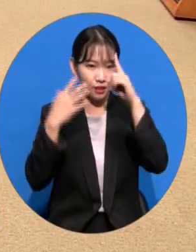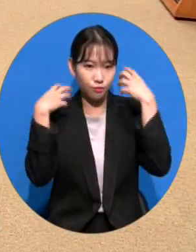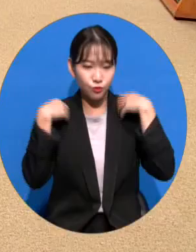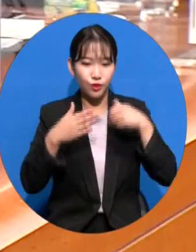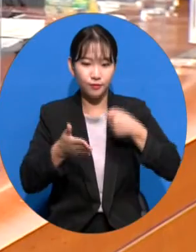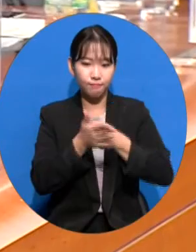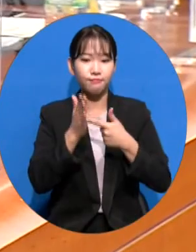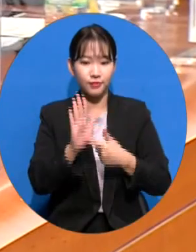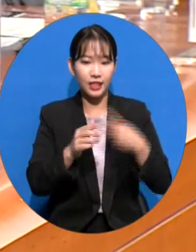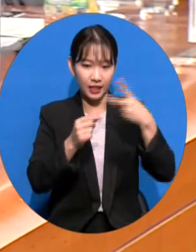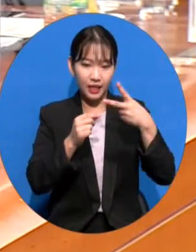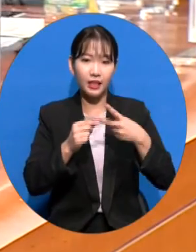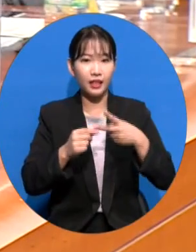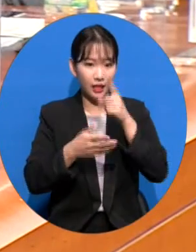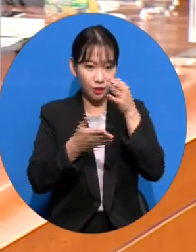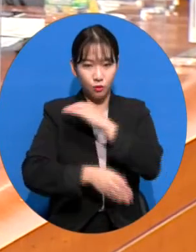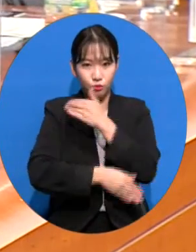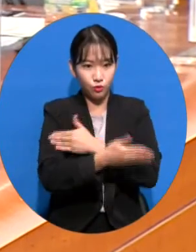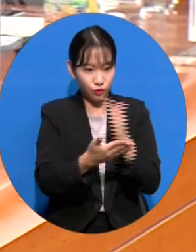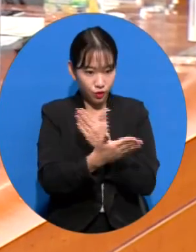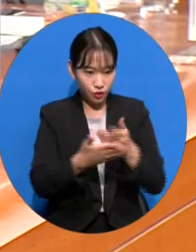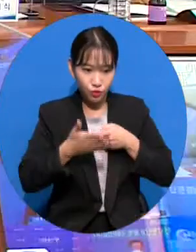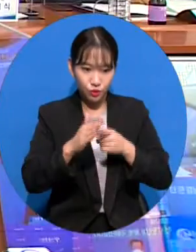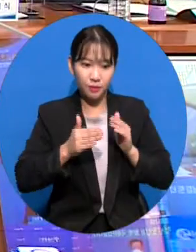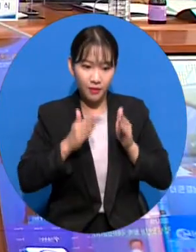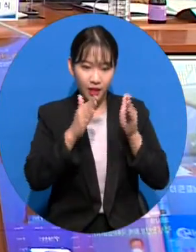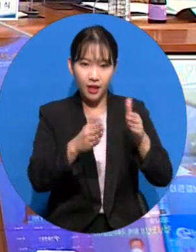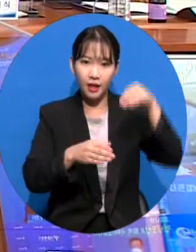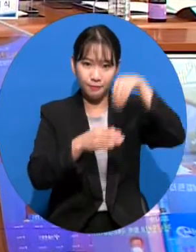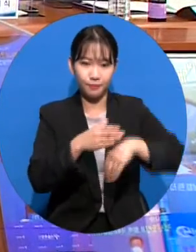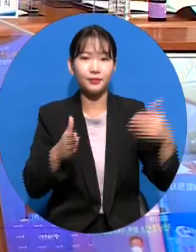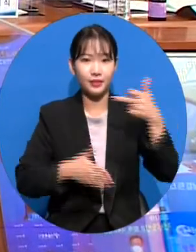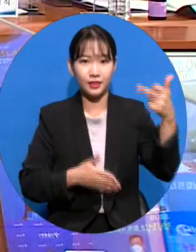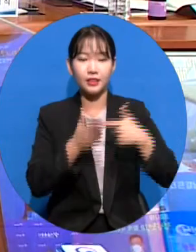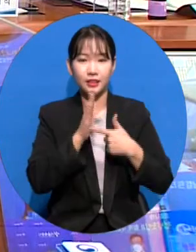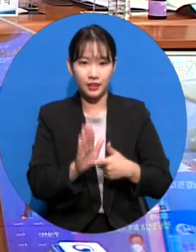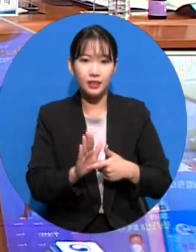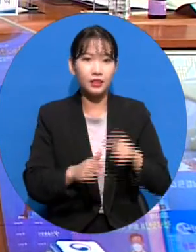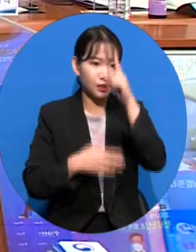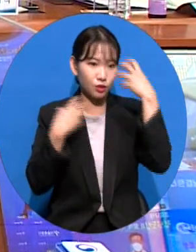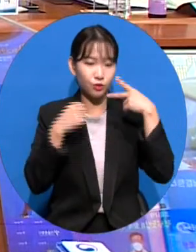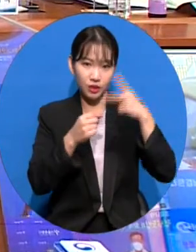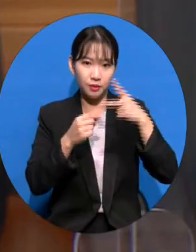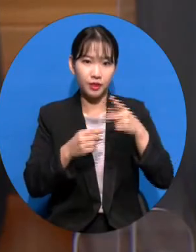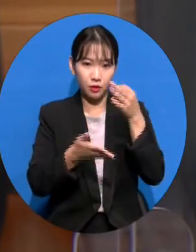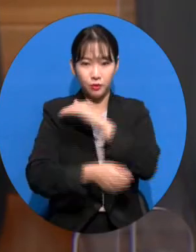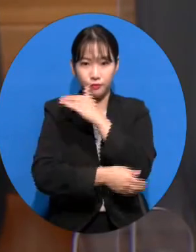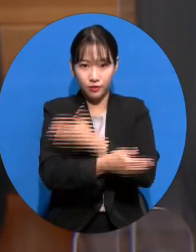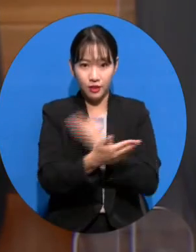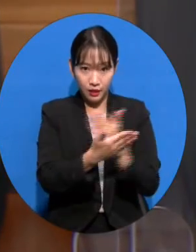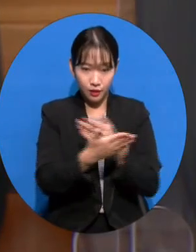확정 발표한 2단계 재정분권 추진 방향에 대폭 반영됐다고 밝혔습니다. 정부의 2단계